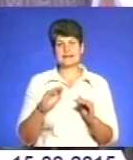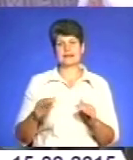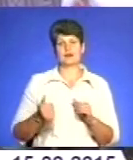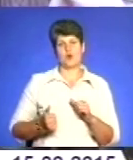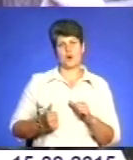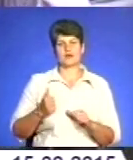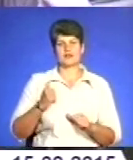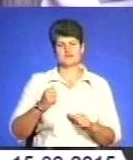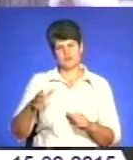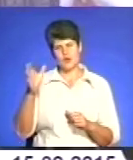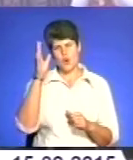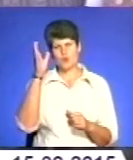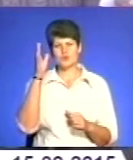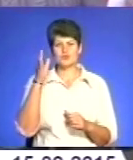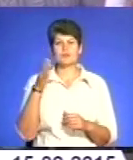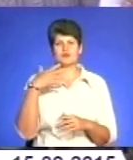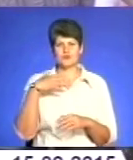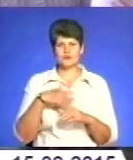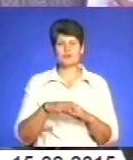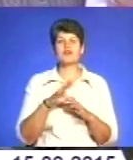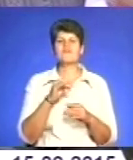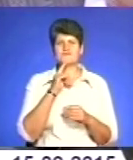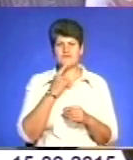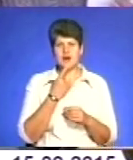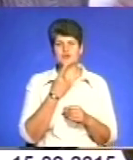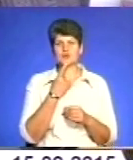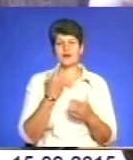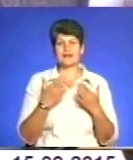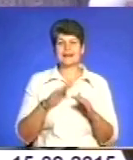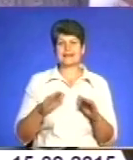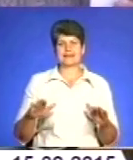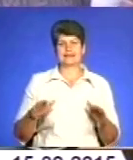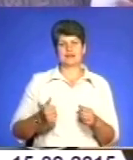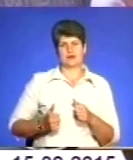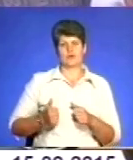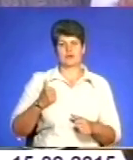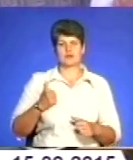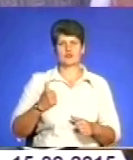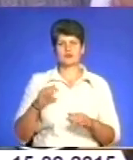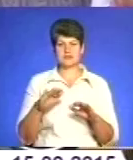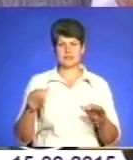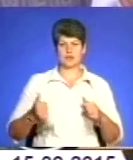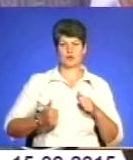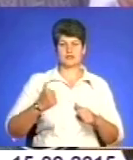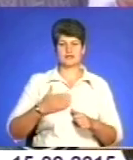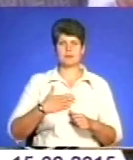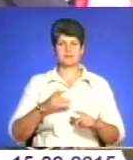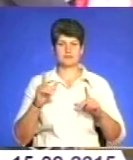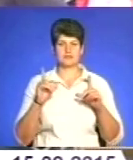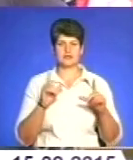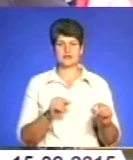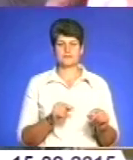нас розуміються. Їм важко, але ж діти гордяться. Щоб діти гордилися нами, то ми їдемо.